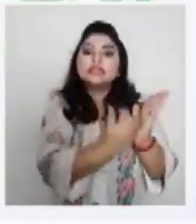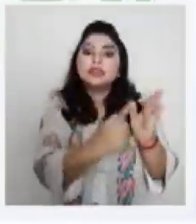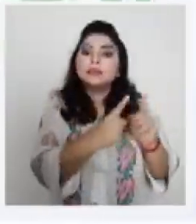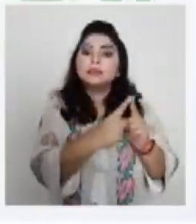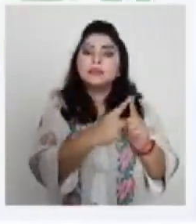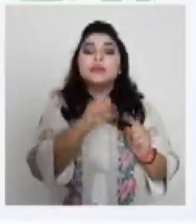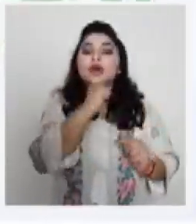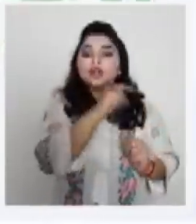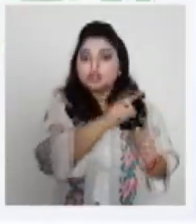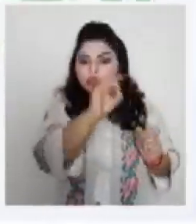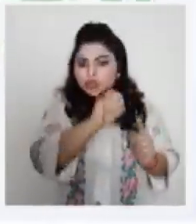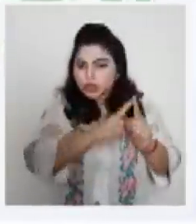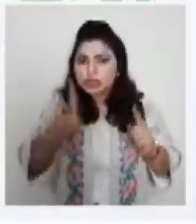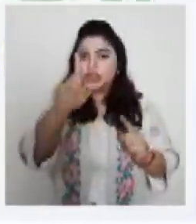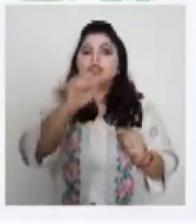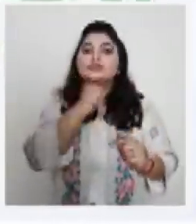৩১ জন, নারী ৭ জন।